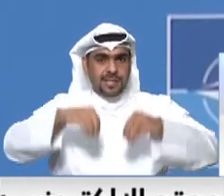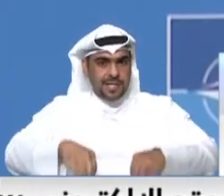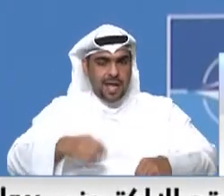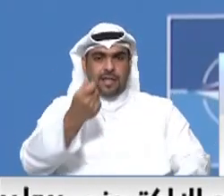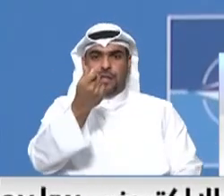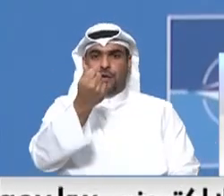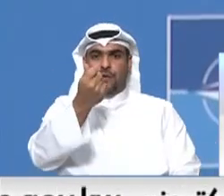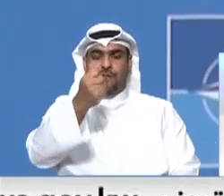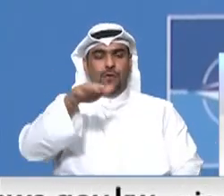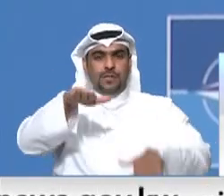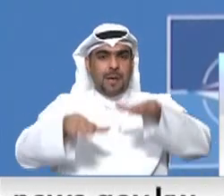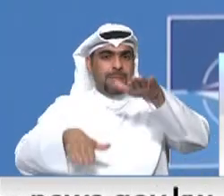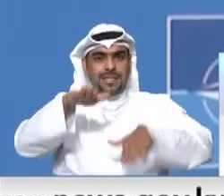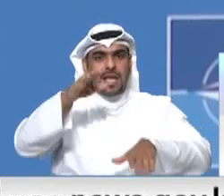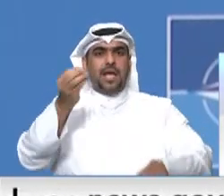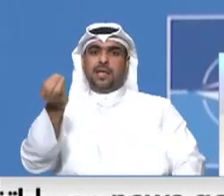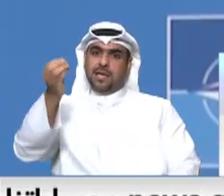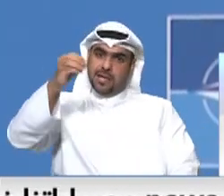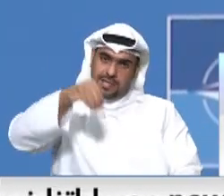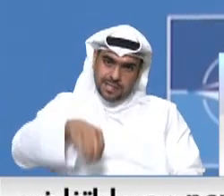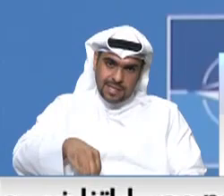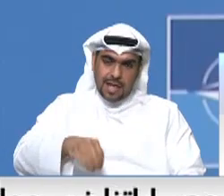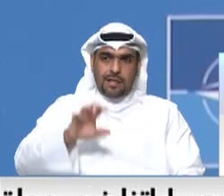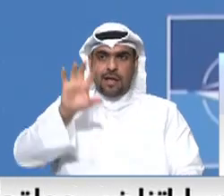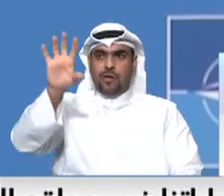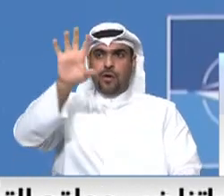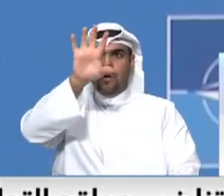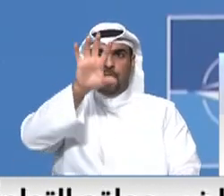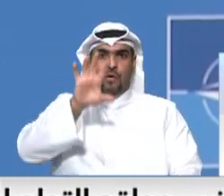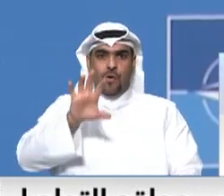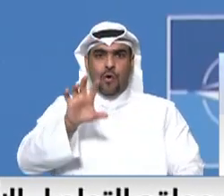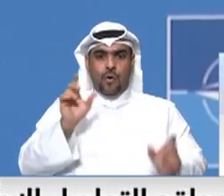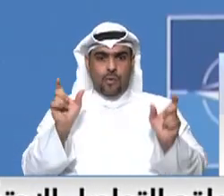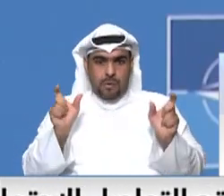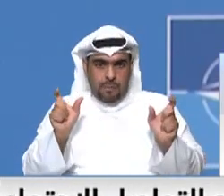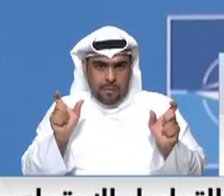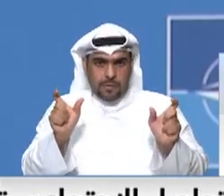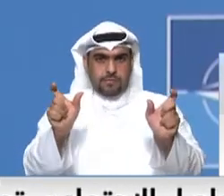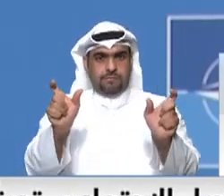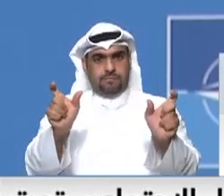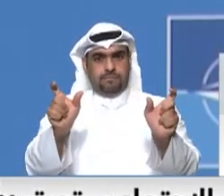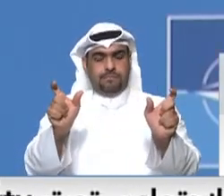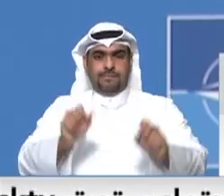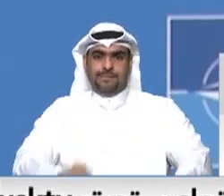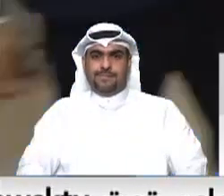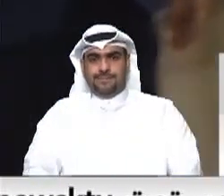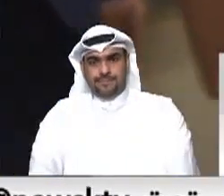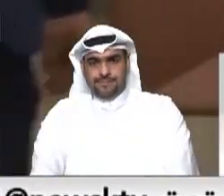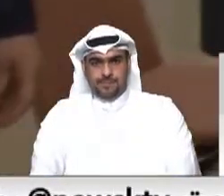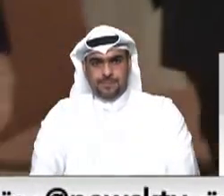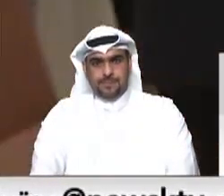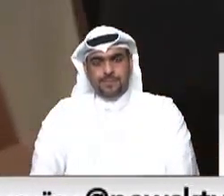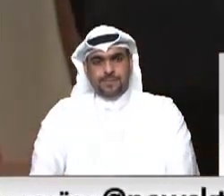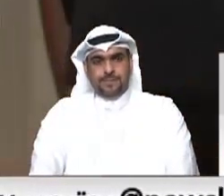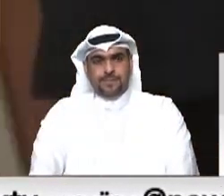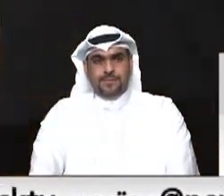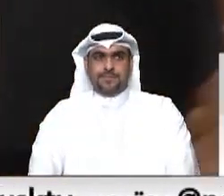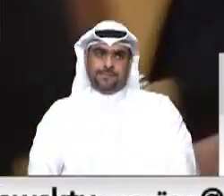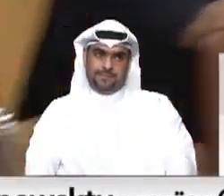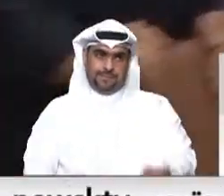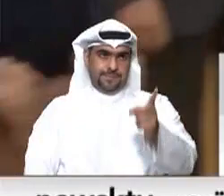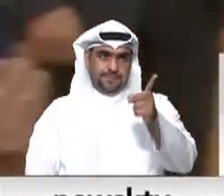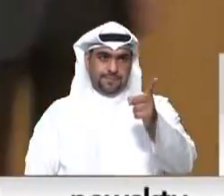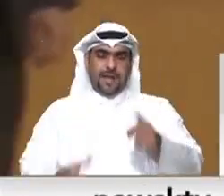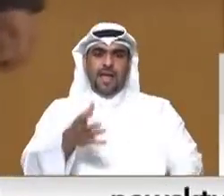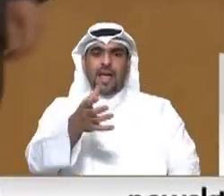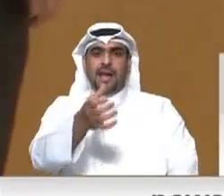ككتلة واحدة، وتوفر درعا متصلا من البحر الأسود إلى بحر البلطيق. ولفت الأمين العام للحلف